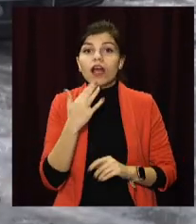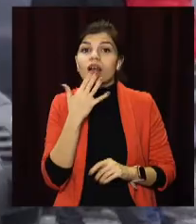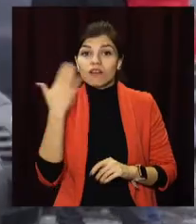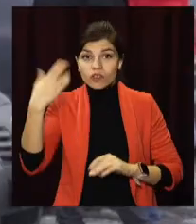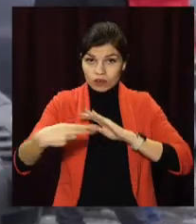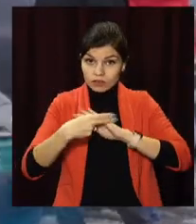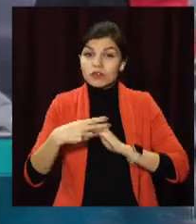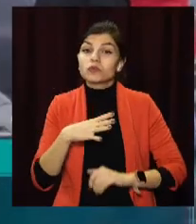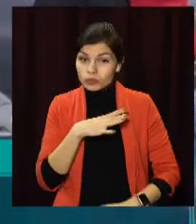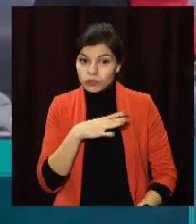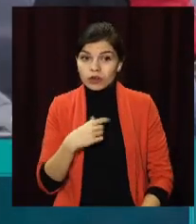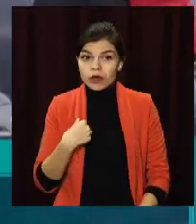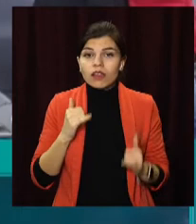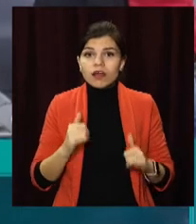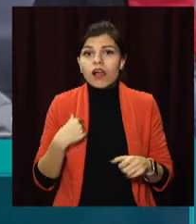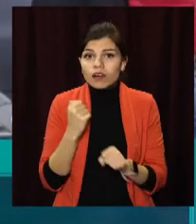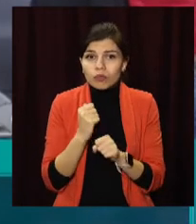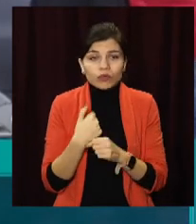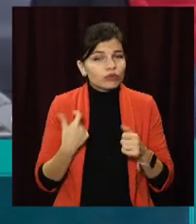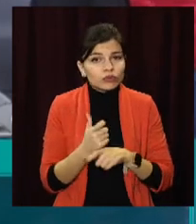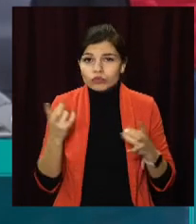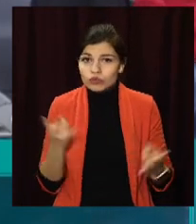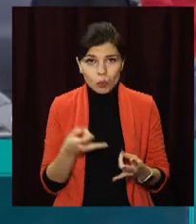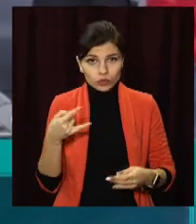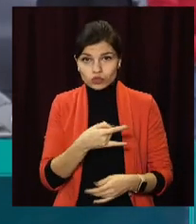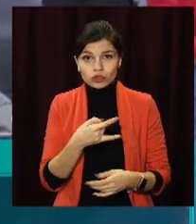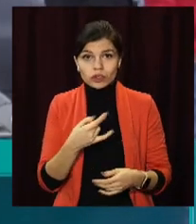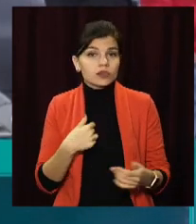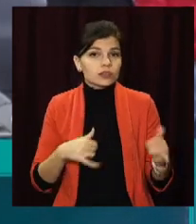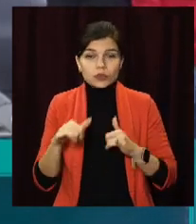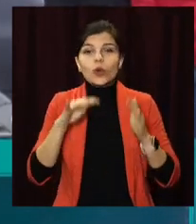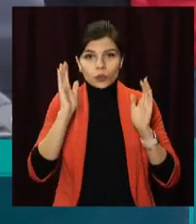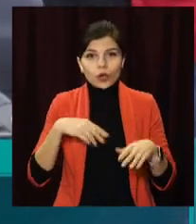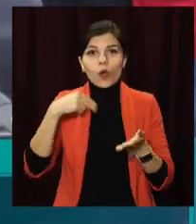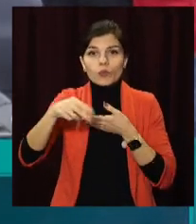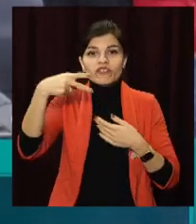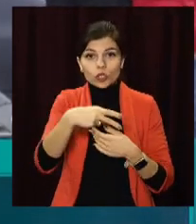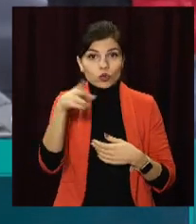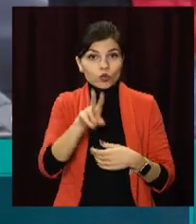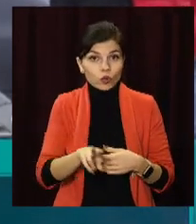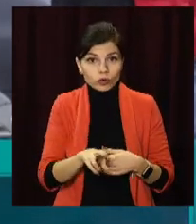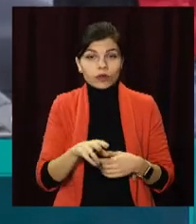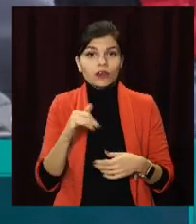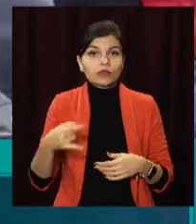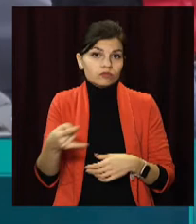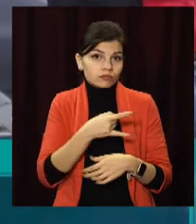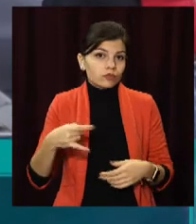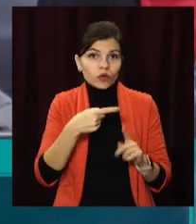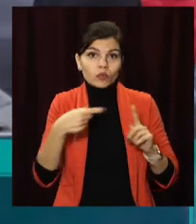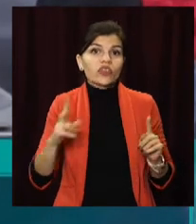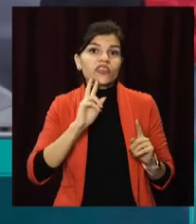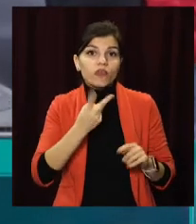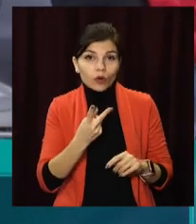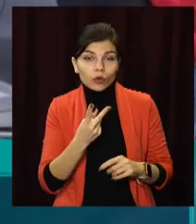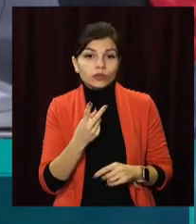євробляхи. Фіат Добло для роботи мені був дуже потрібен. Я купував за 2000 доларів і експлуатував його протягом